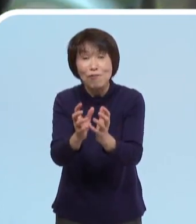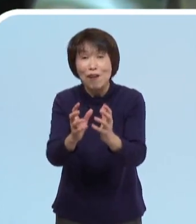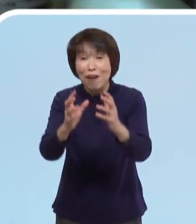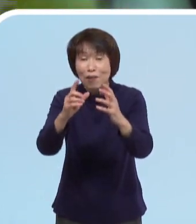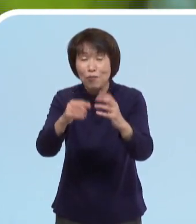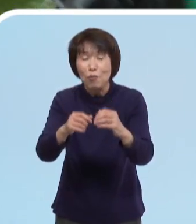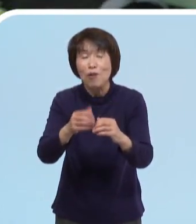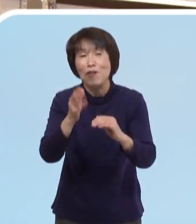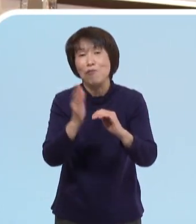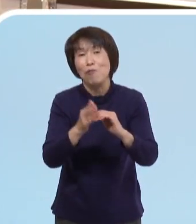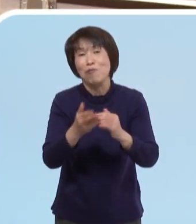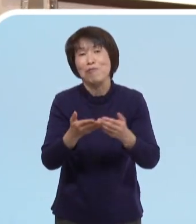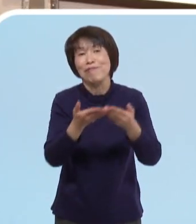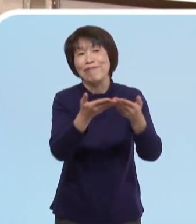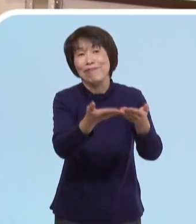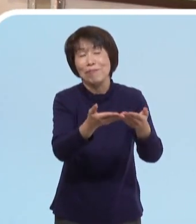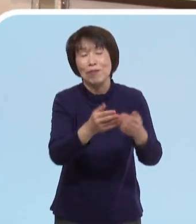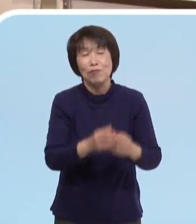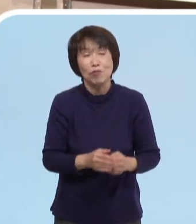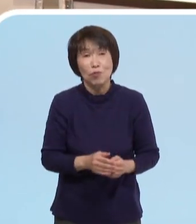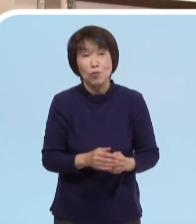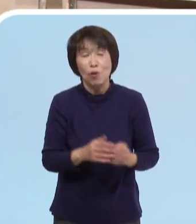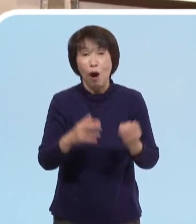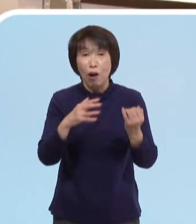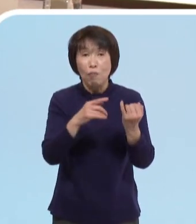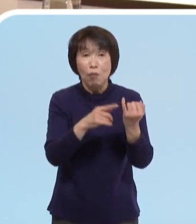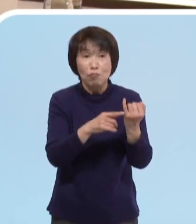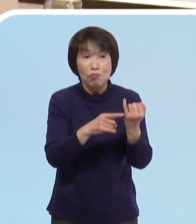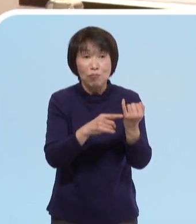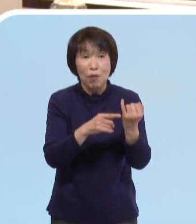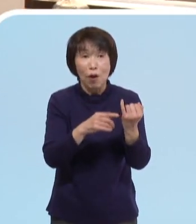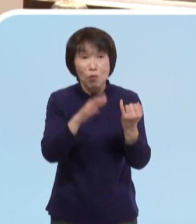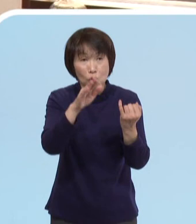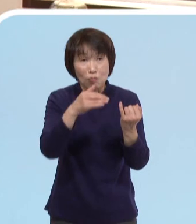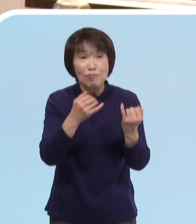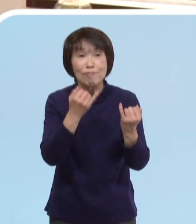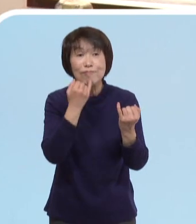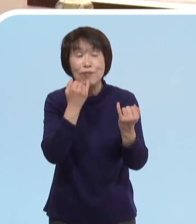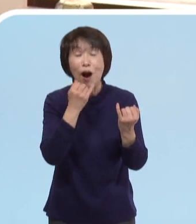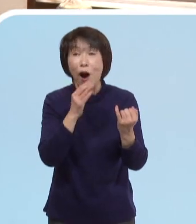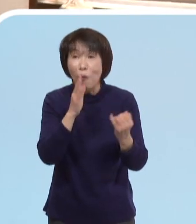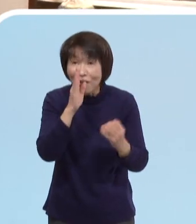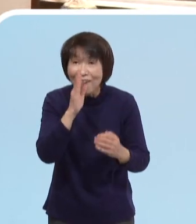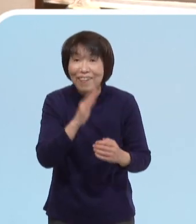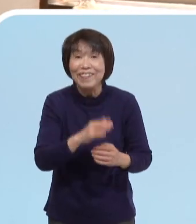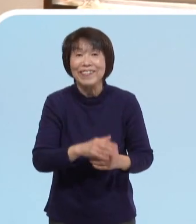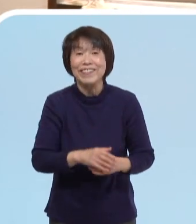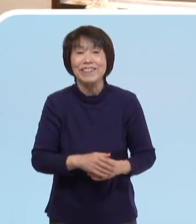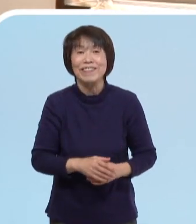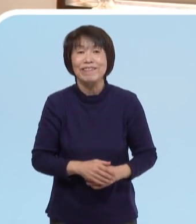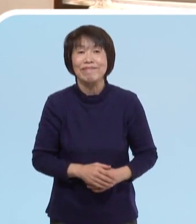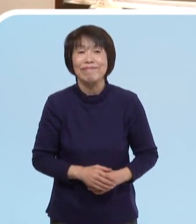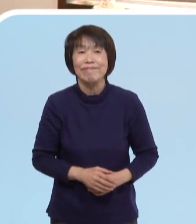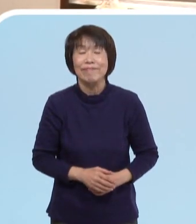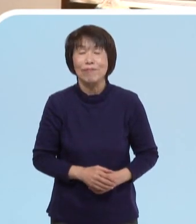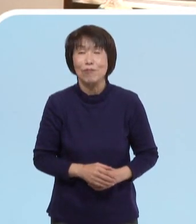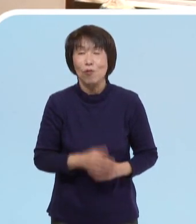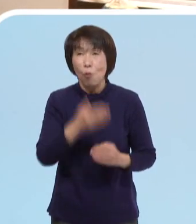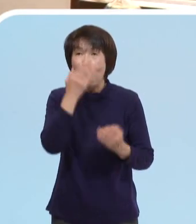ているんですって。 いらっしゃいますか、看板娘の方。はい、 呼びましょうか。 ご紹介していただいていいですか。 はい、 娘